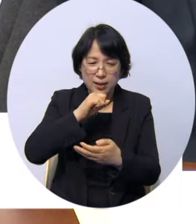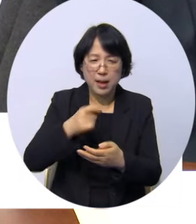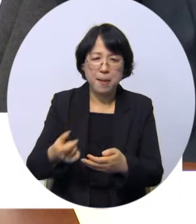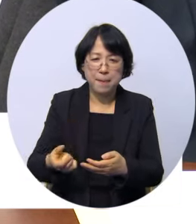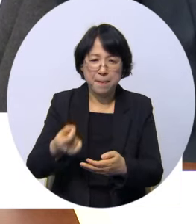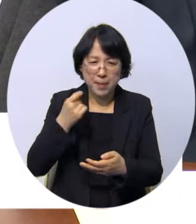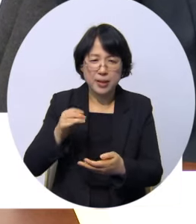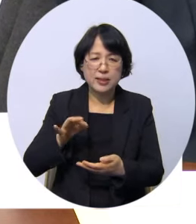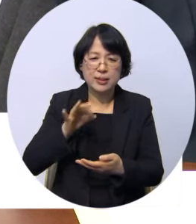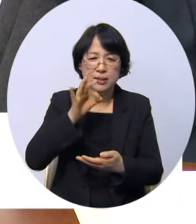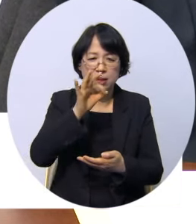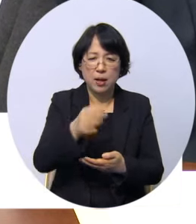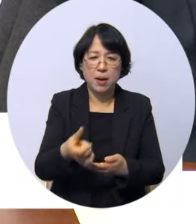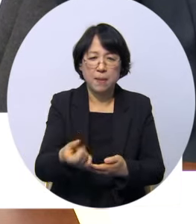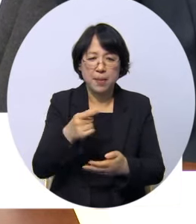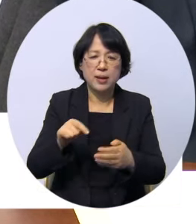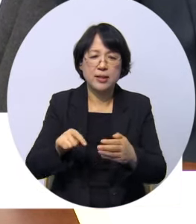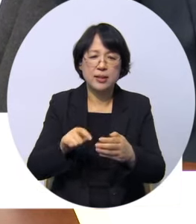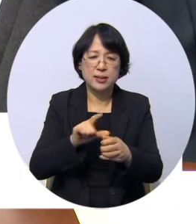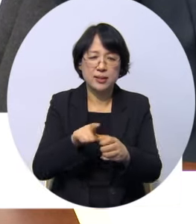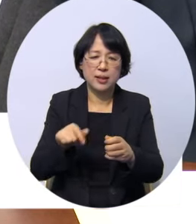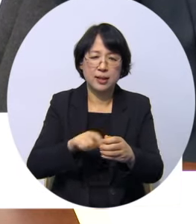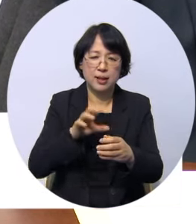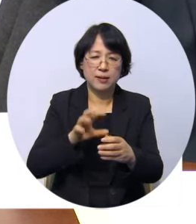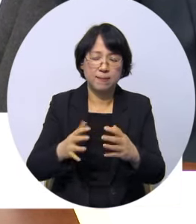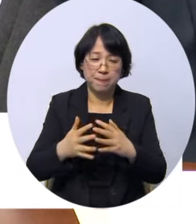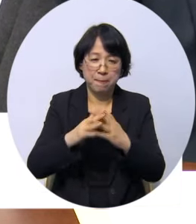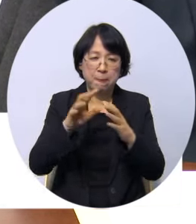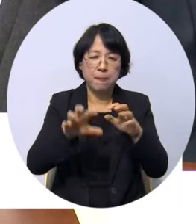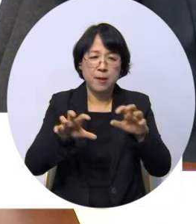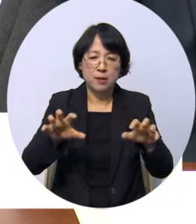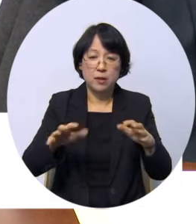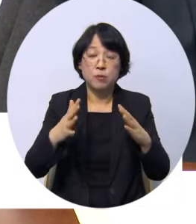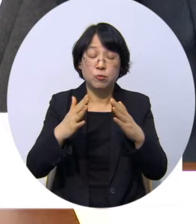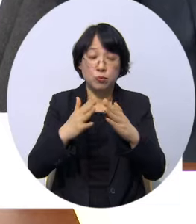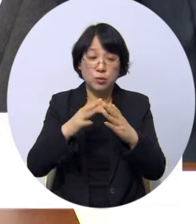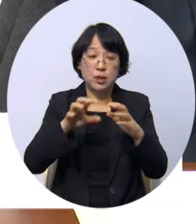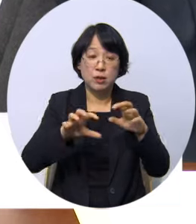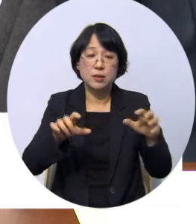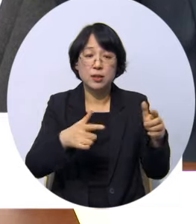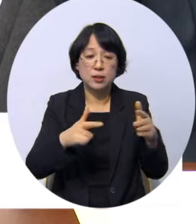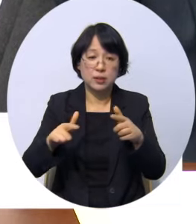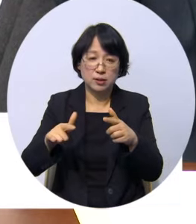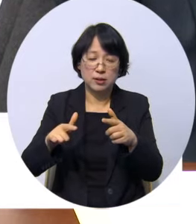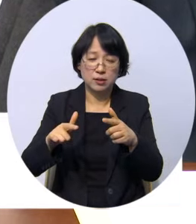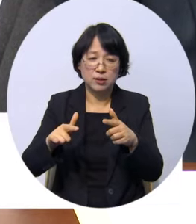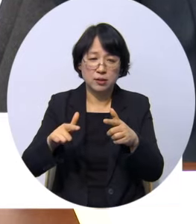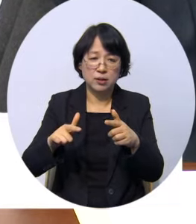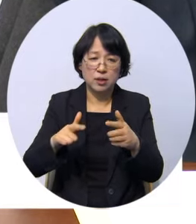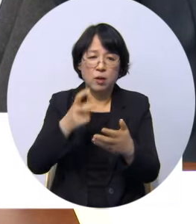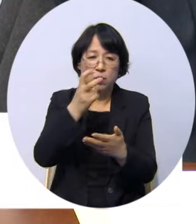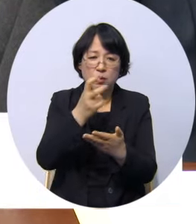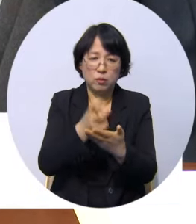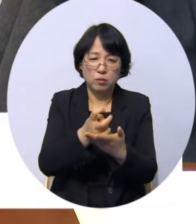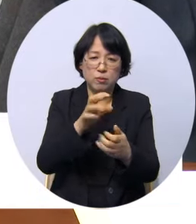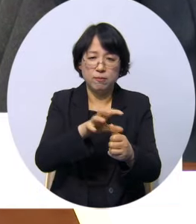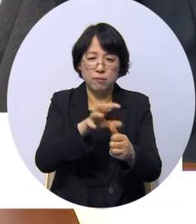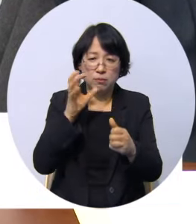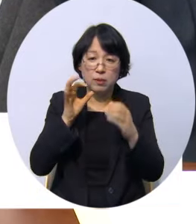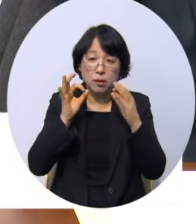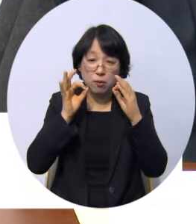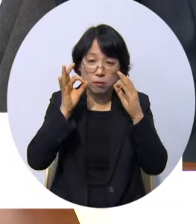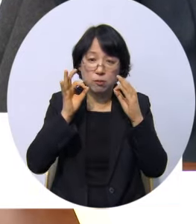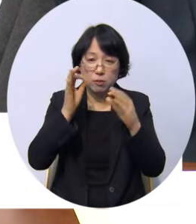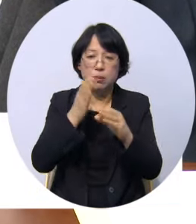가능하면 빠른 시간 내에에 건설현장 건설 현장과 또 주택 시장에 존재 있는 주제를